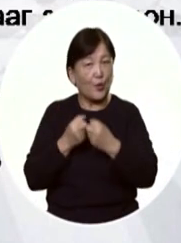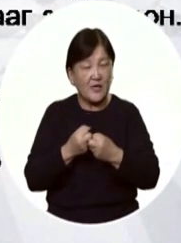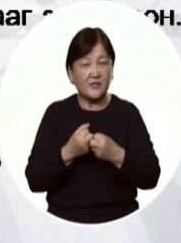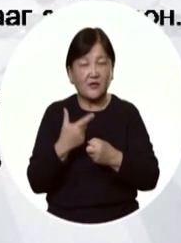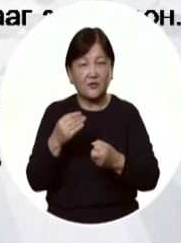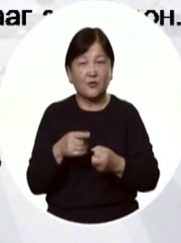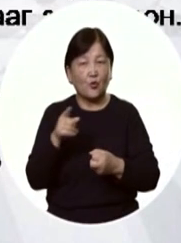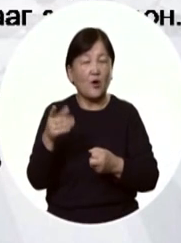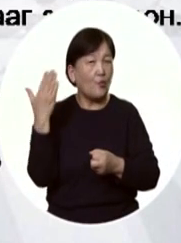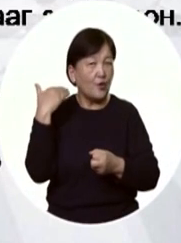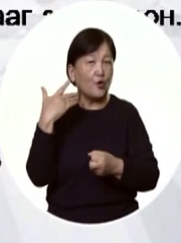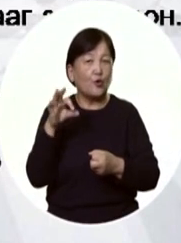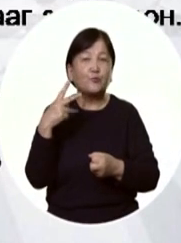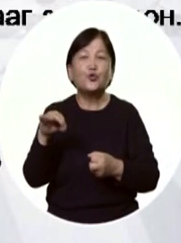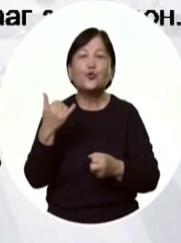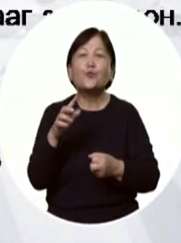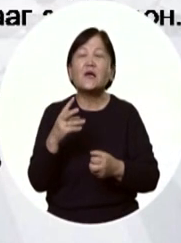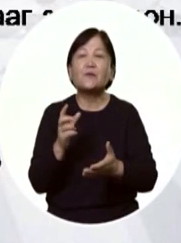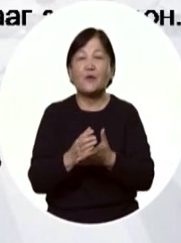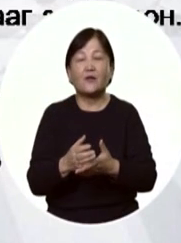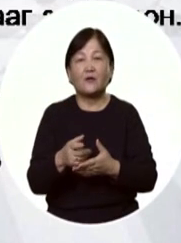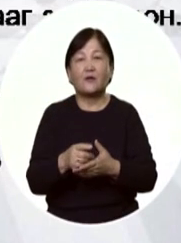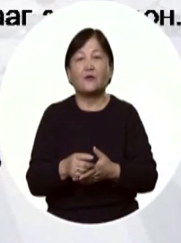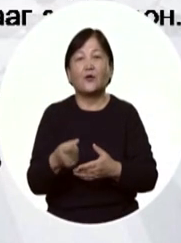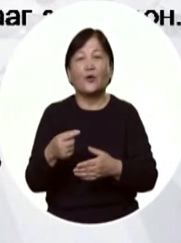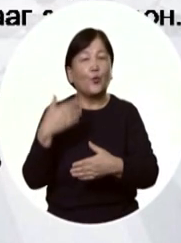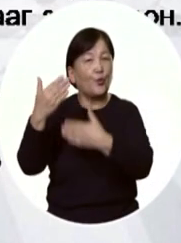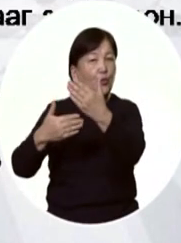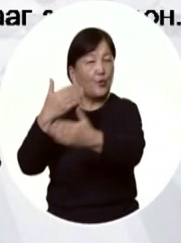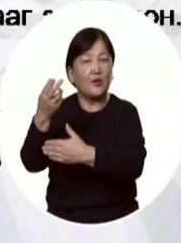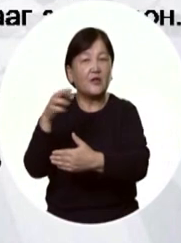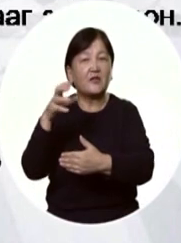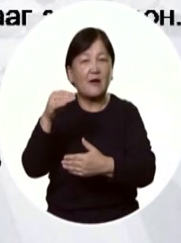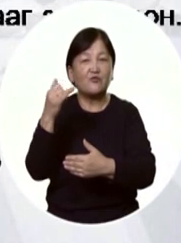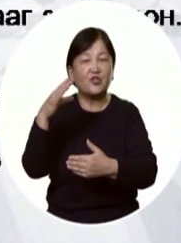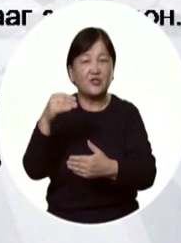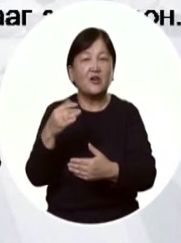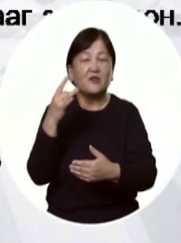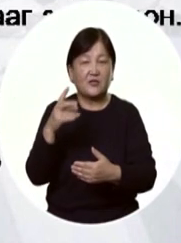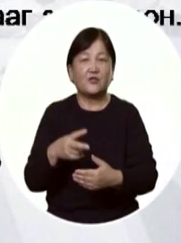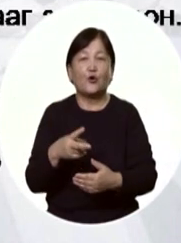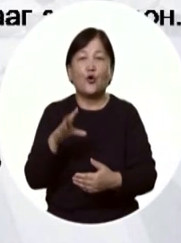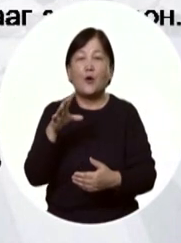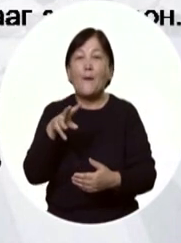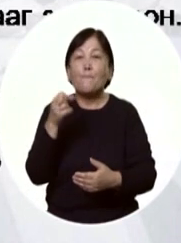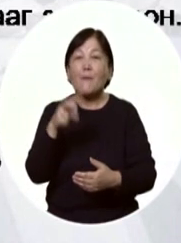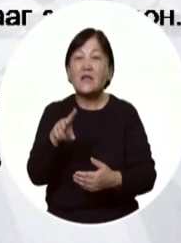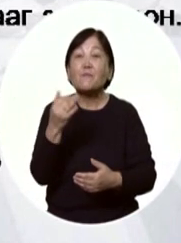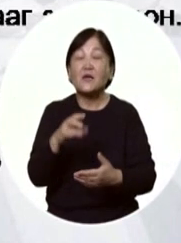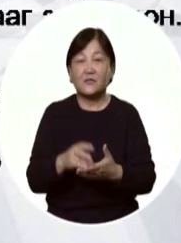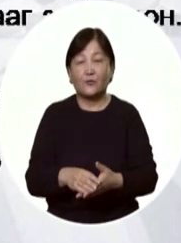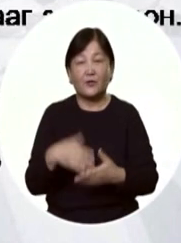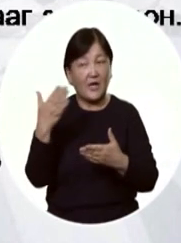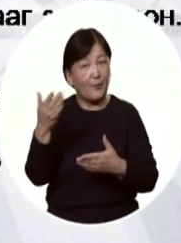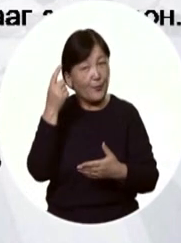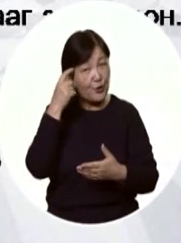хөрөнгө ямар өмч хөрөнгө байсан? Тэр хүмүүс үеийн үе дамжиж ирсэн малаар дамжиж хоригдсон өмч хөрөнгө байсан. Тэгвэл та нар бодоод